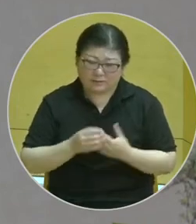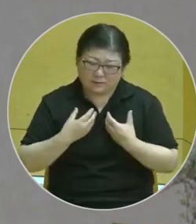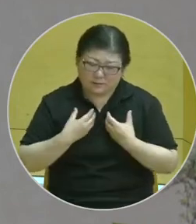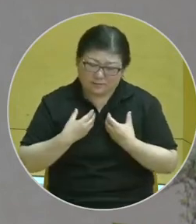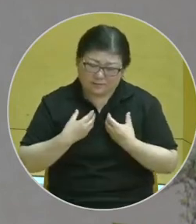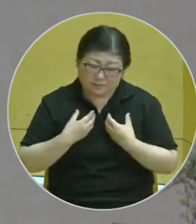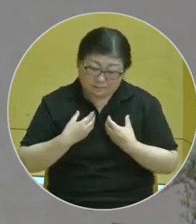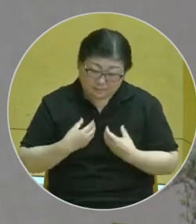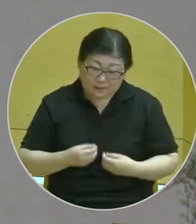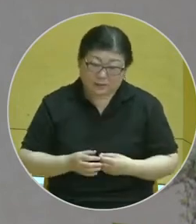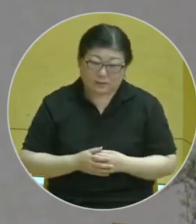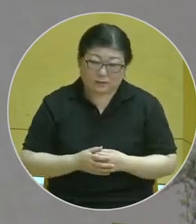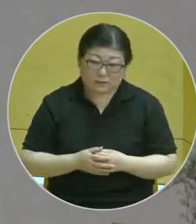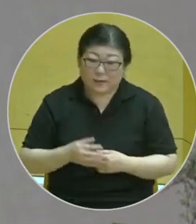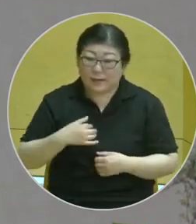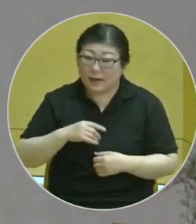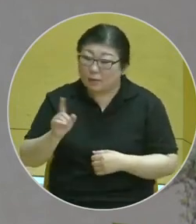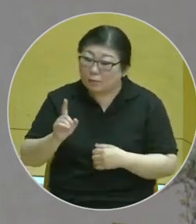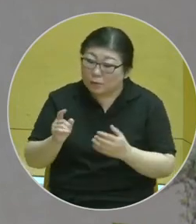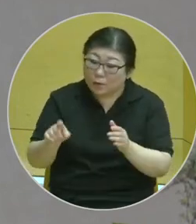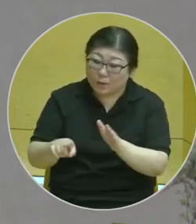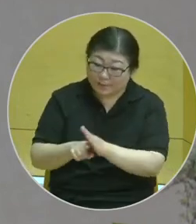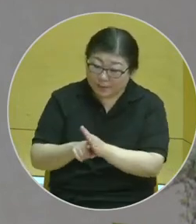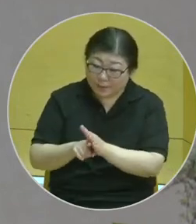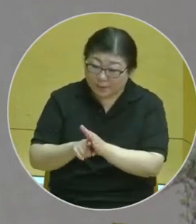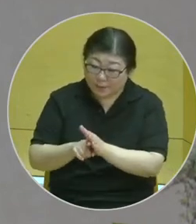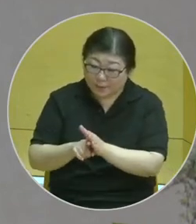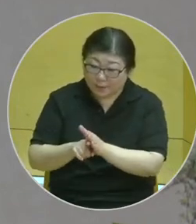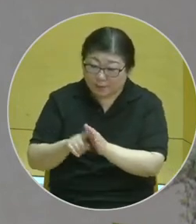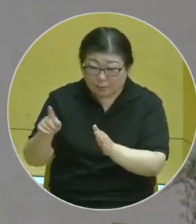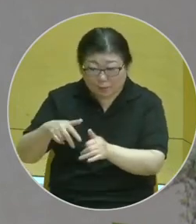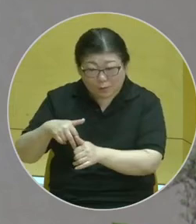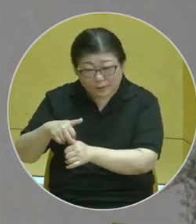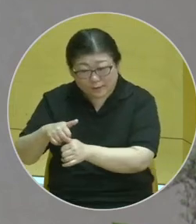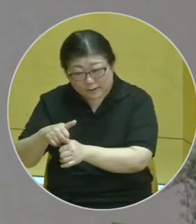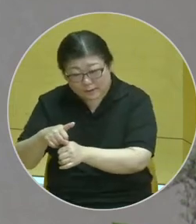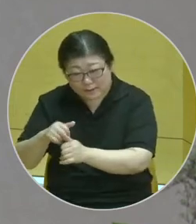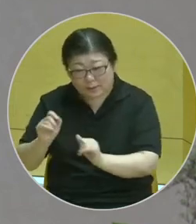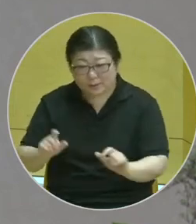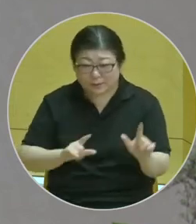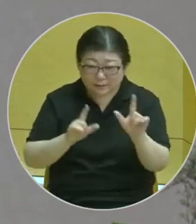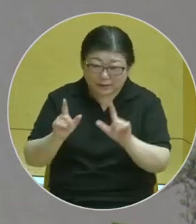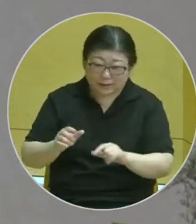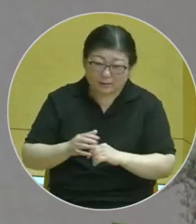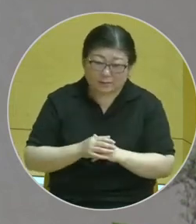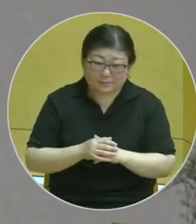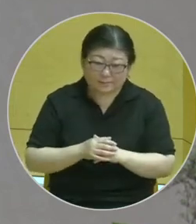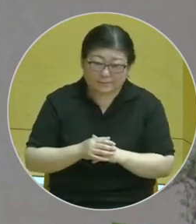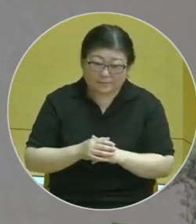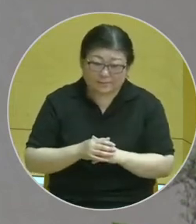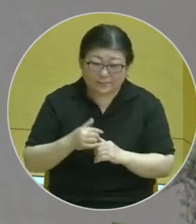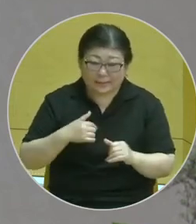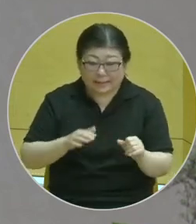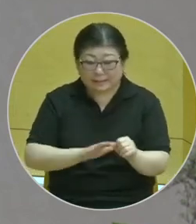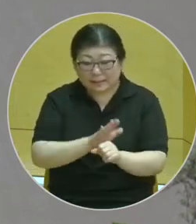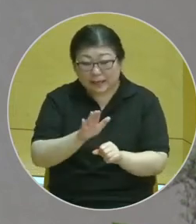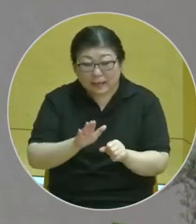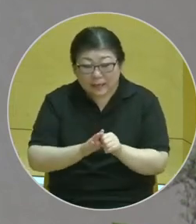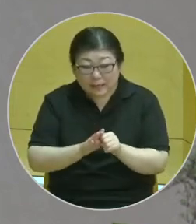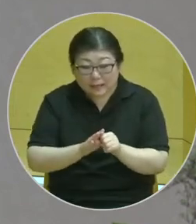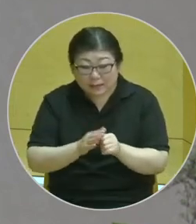무엇을 믿고 살아요 무엇을 기대고 살아요 무엇을 의지에 더 살아요 나를 사랑하는 사람이